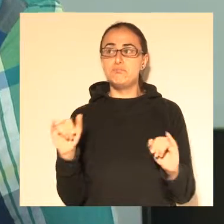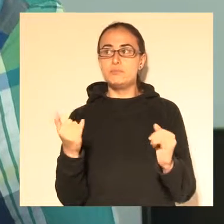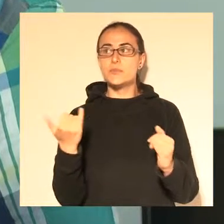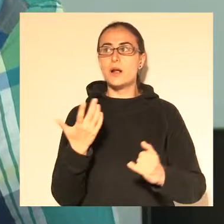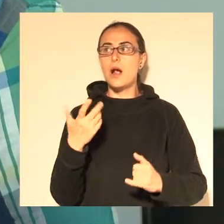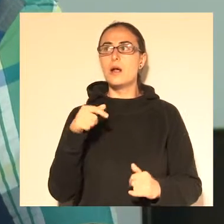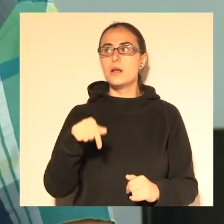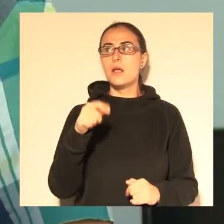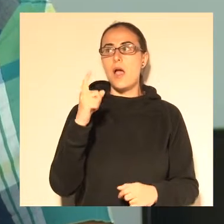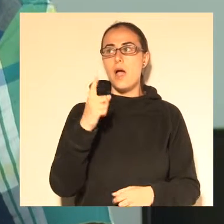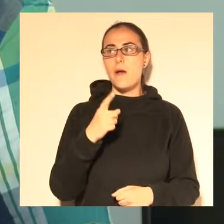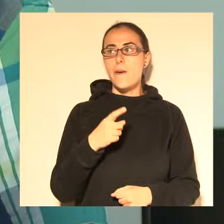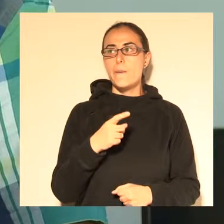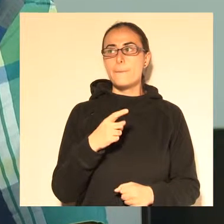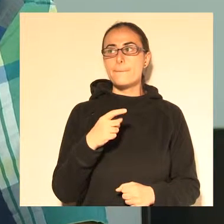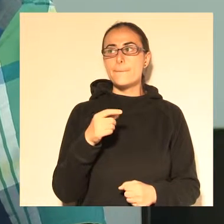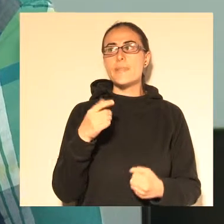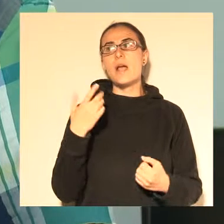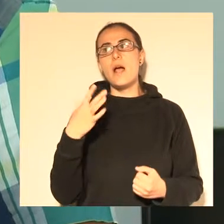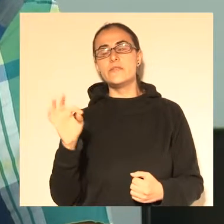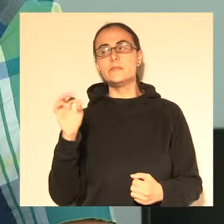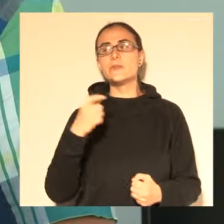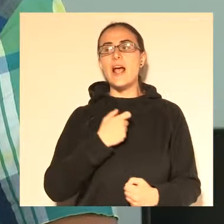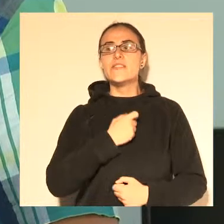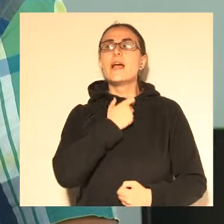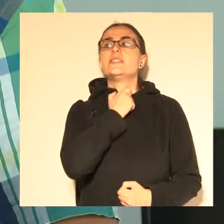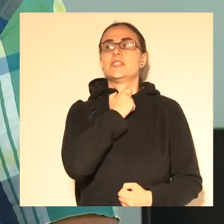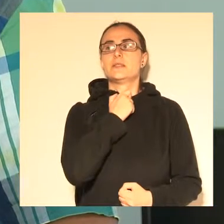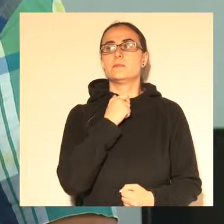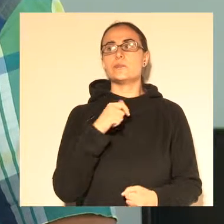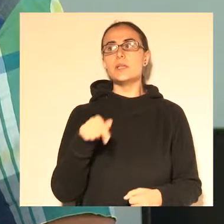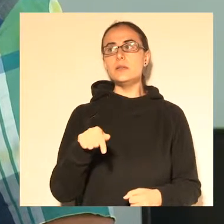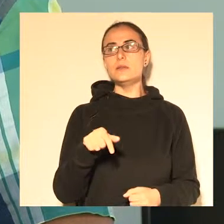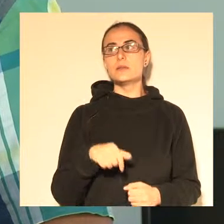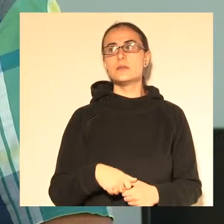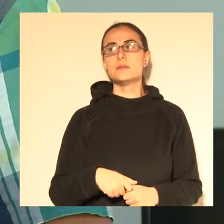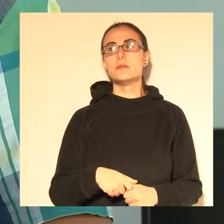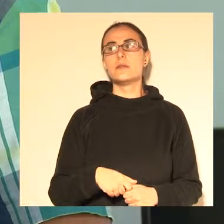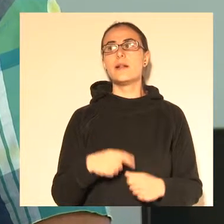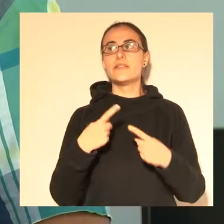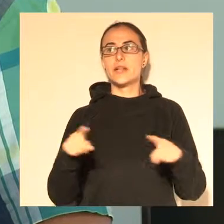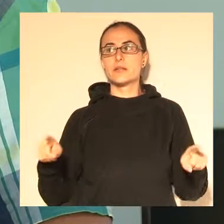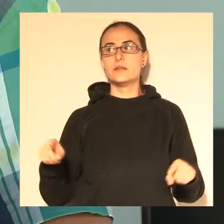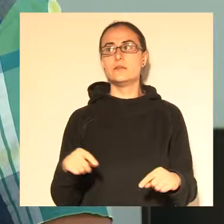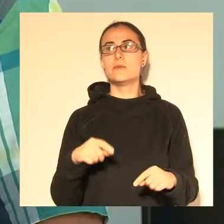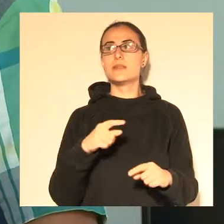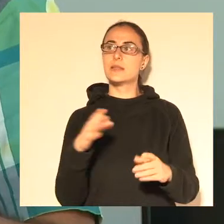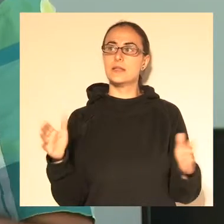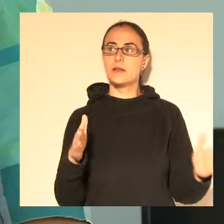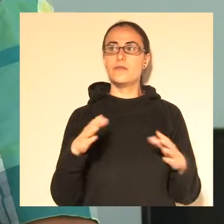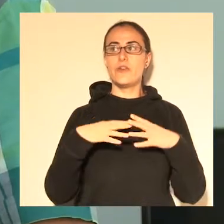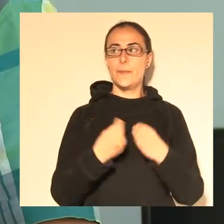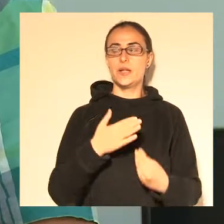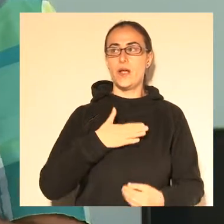substanța albă este afectată de la asfixia care a avut loc diferența dintre